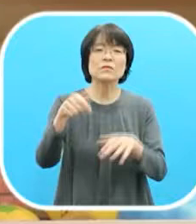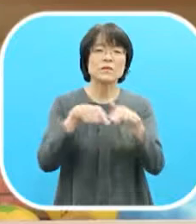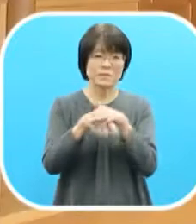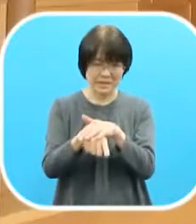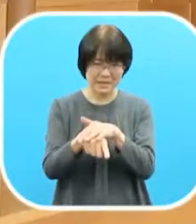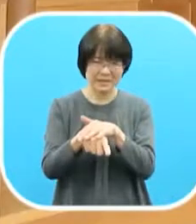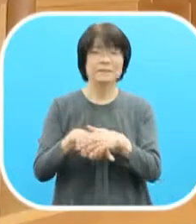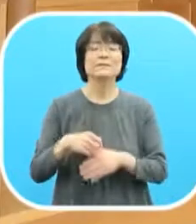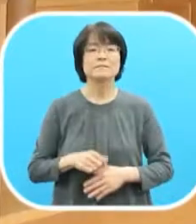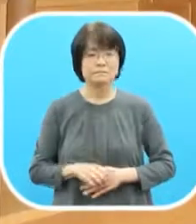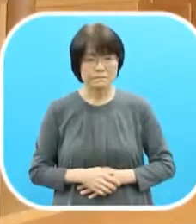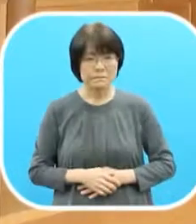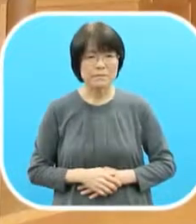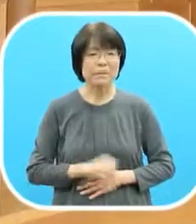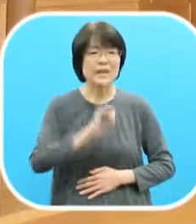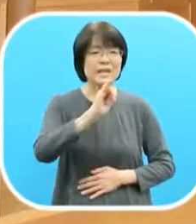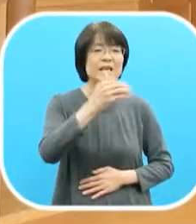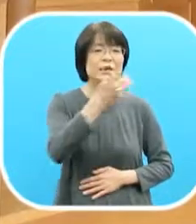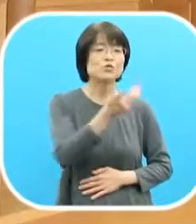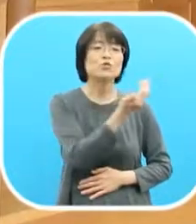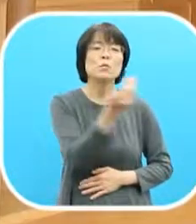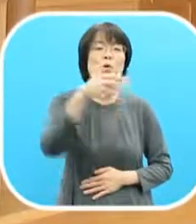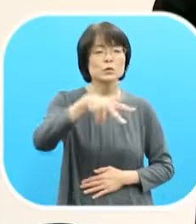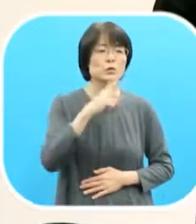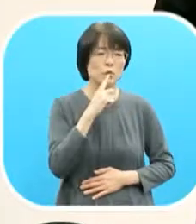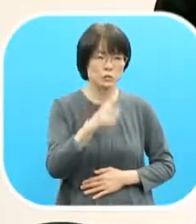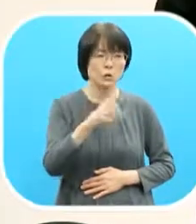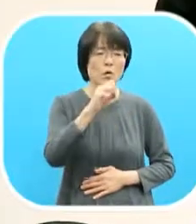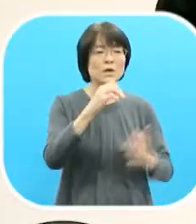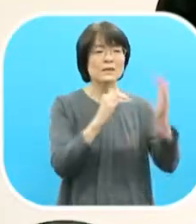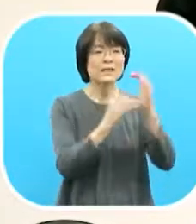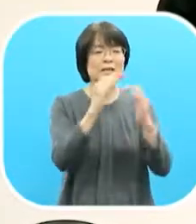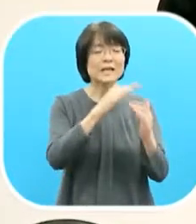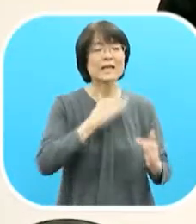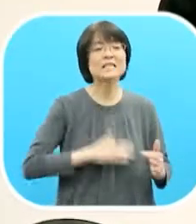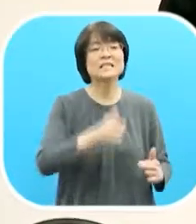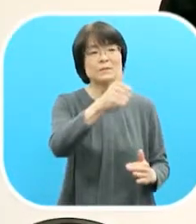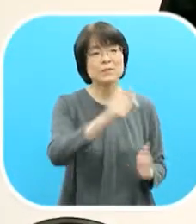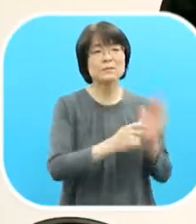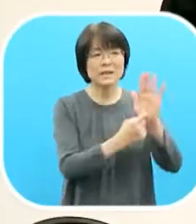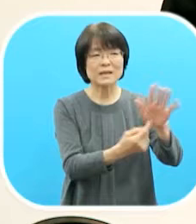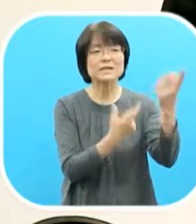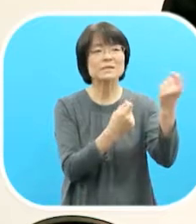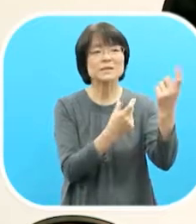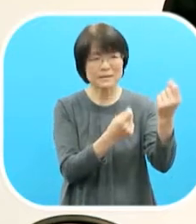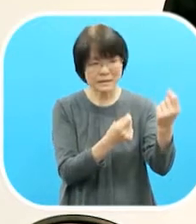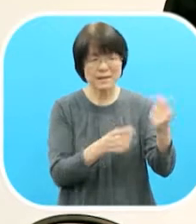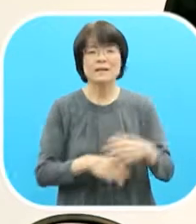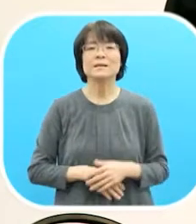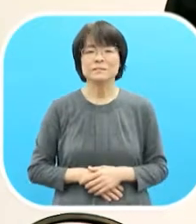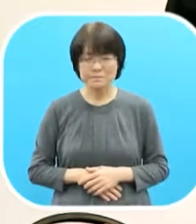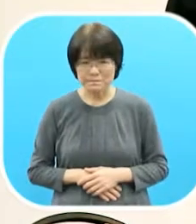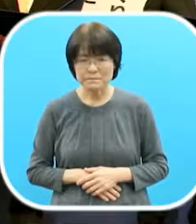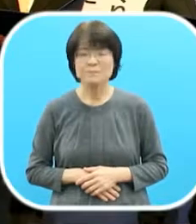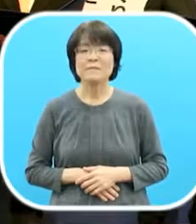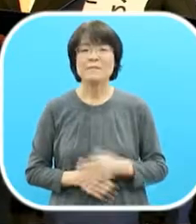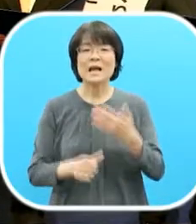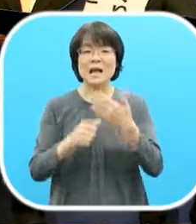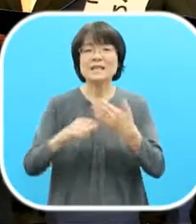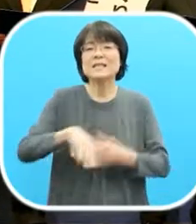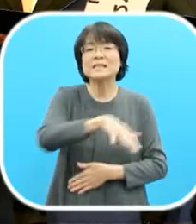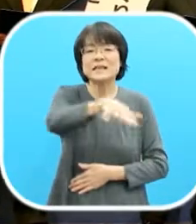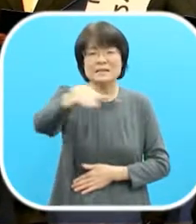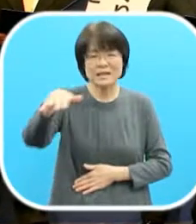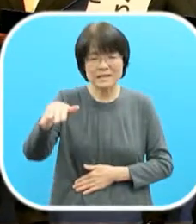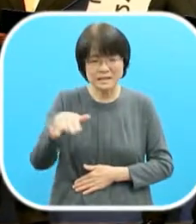呼んでおります。 はい、イクボスといえば佐竹知事たちもイクボス宣言しましたよね。 これを皮切りに秋田県内